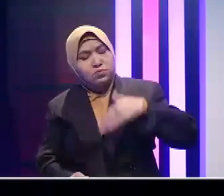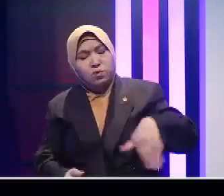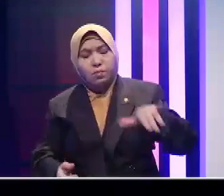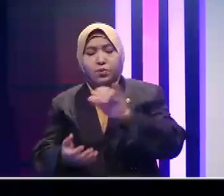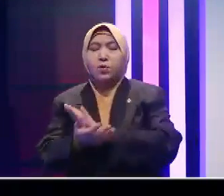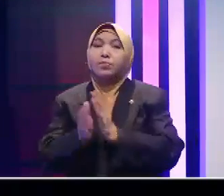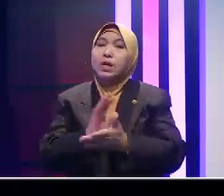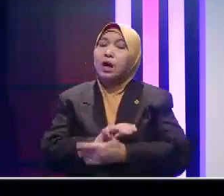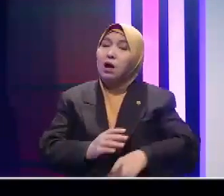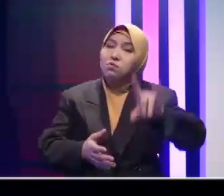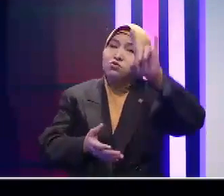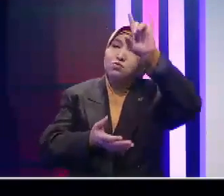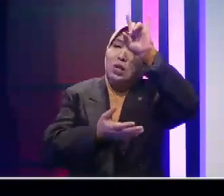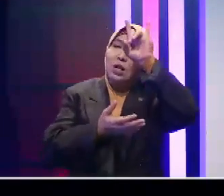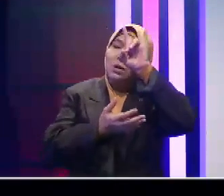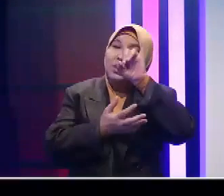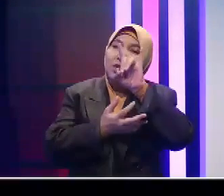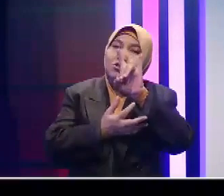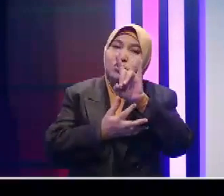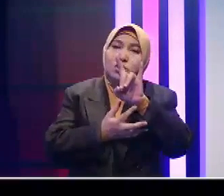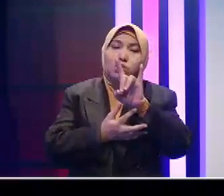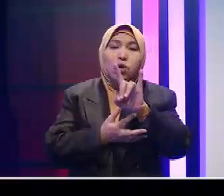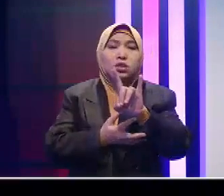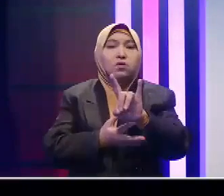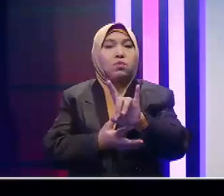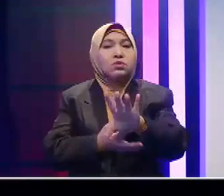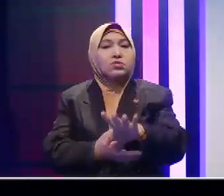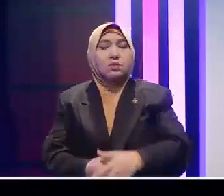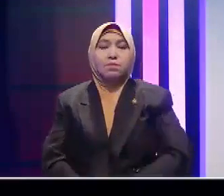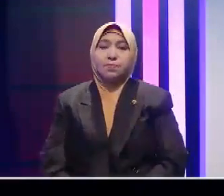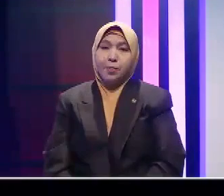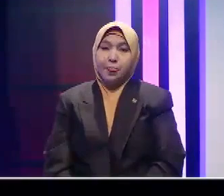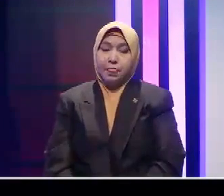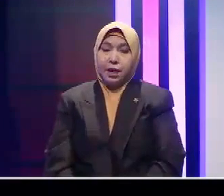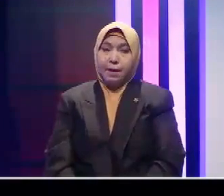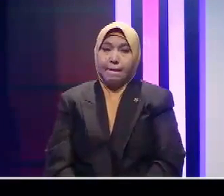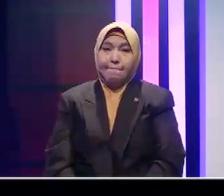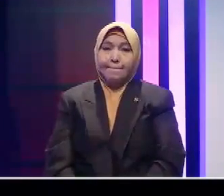billahi minasyaitonir rajim.